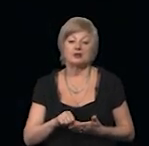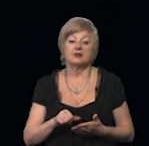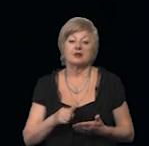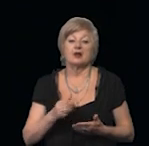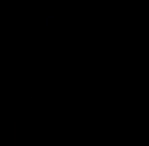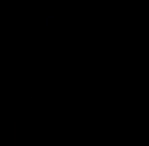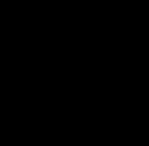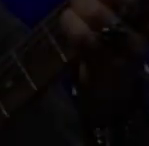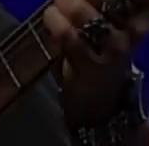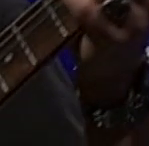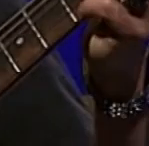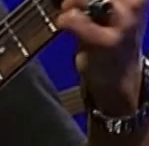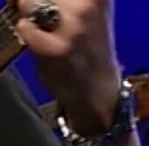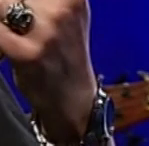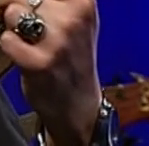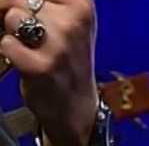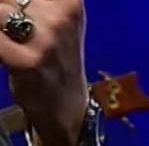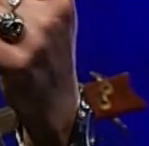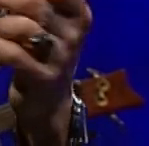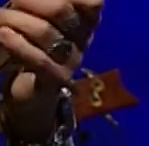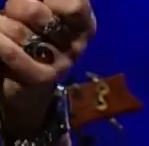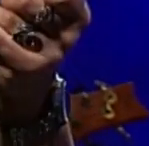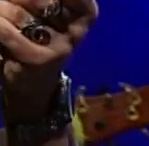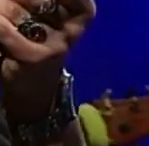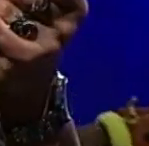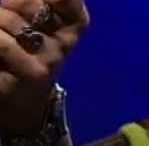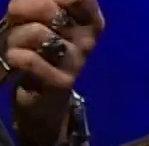як це було. Ой, Петре, Павле,